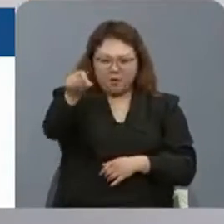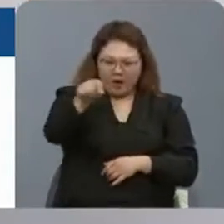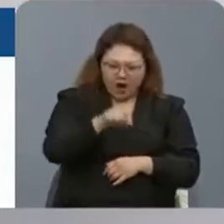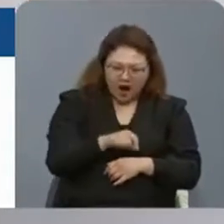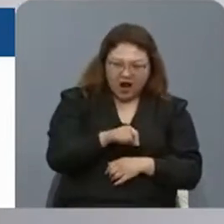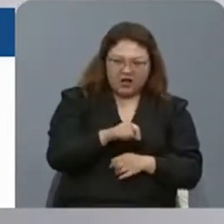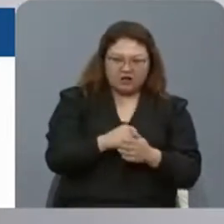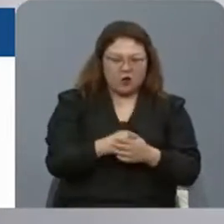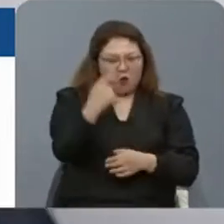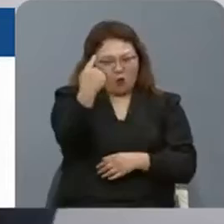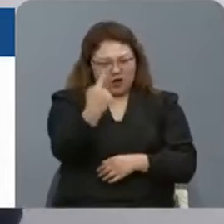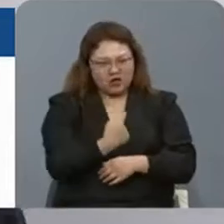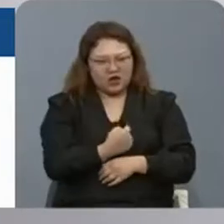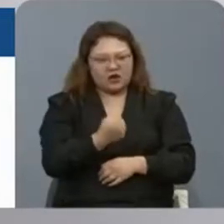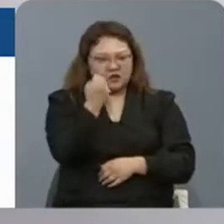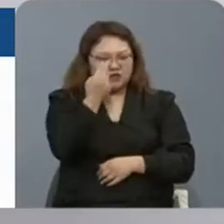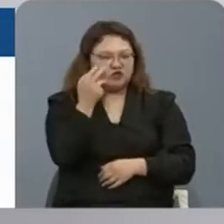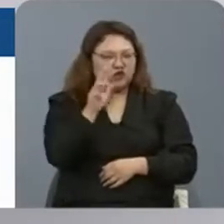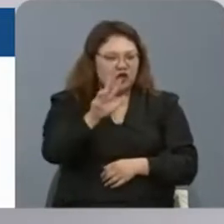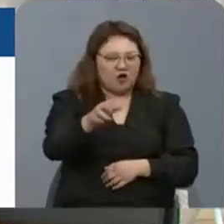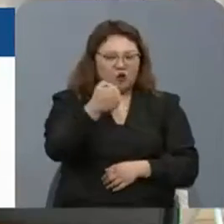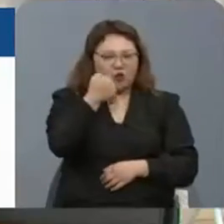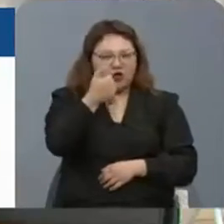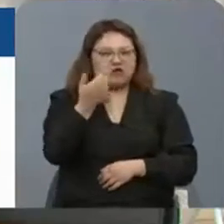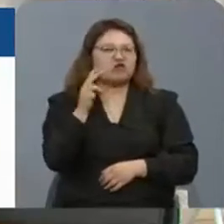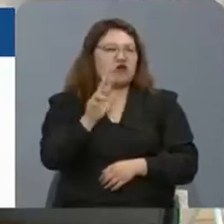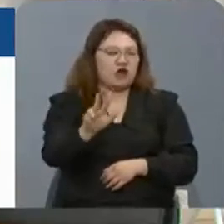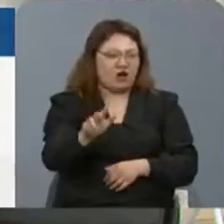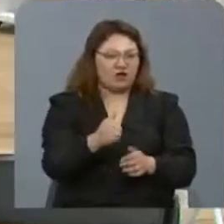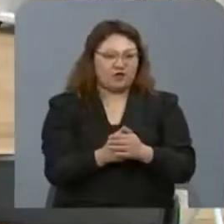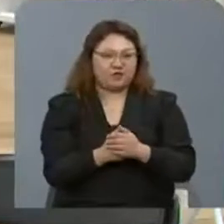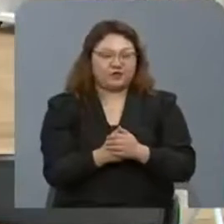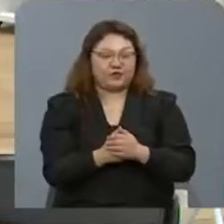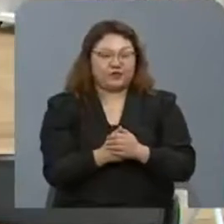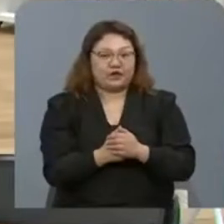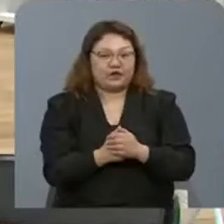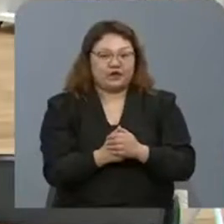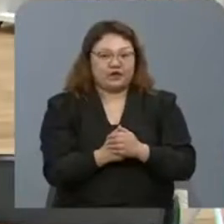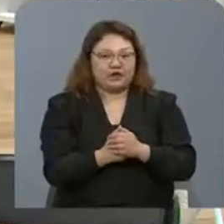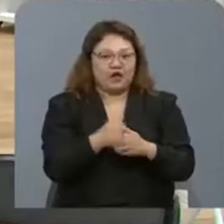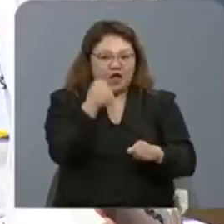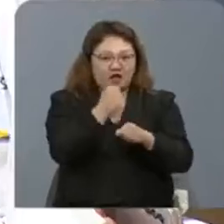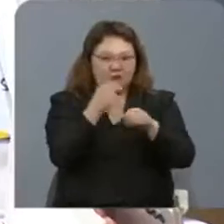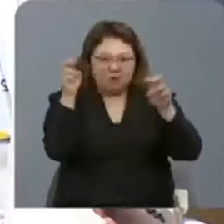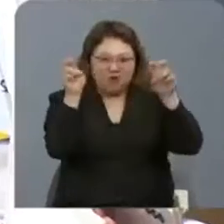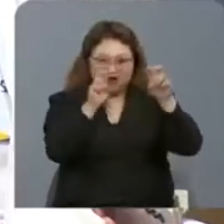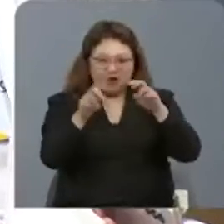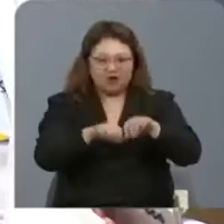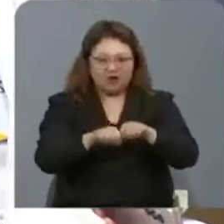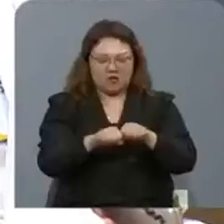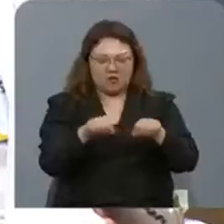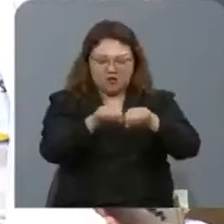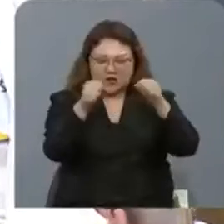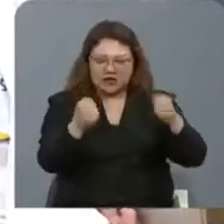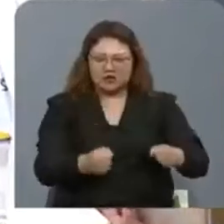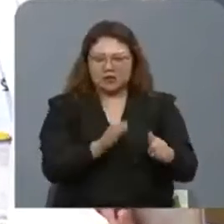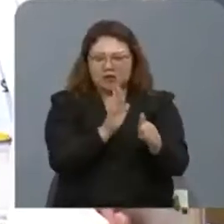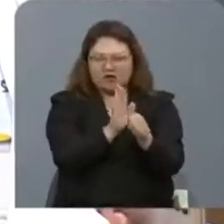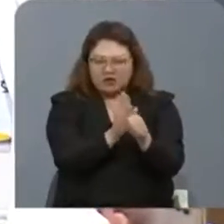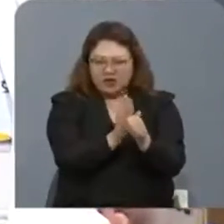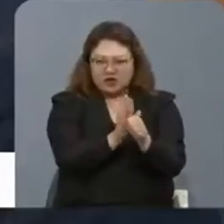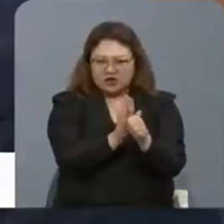줘도 왔다가 3개월 뒤에 가고 5개월 뒤에 가고. 이 밖에도 창업 생태계 구축부터 상장까지 지원하는 체계